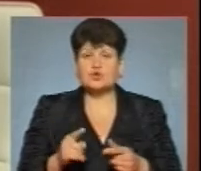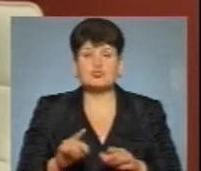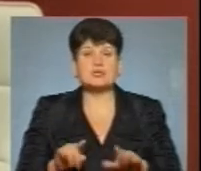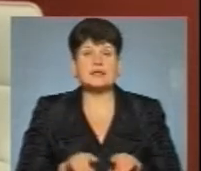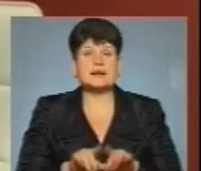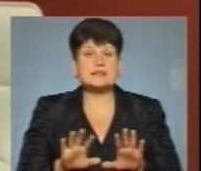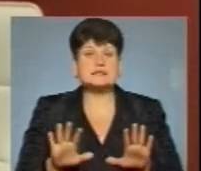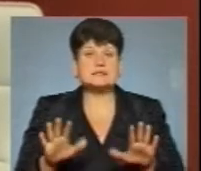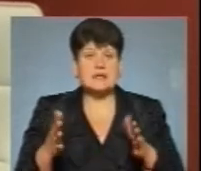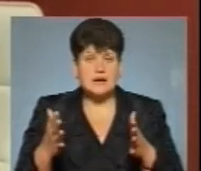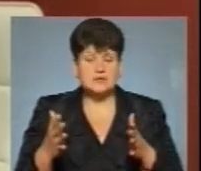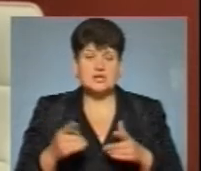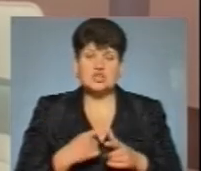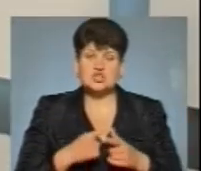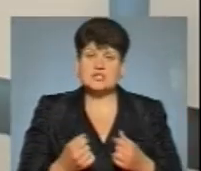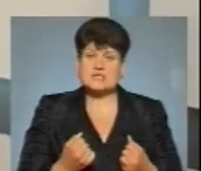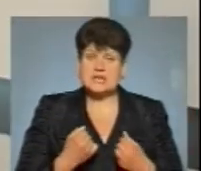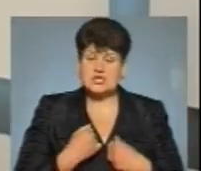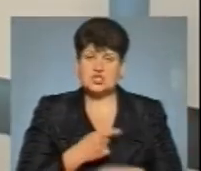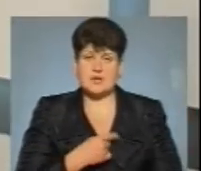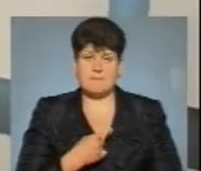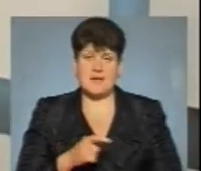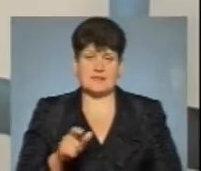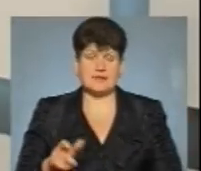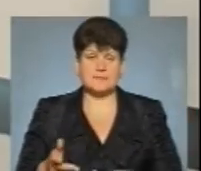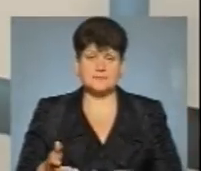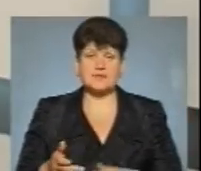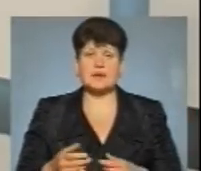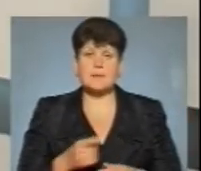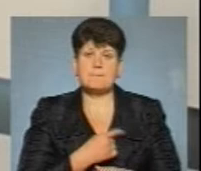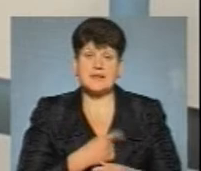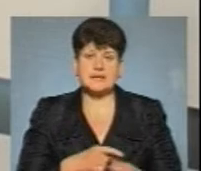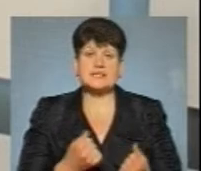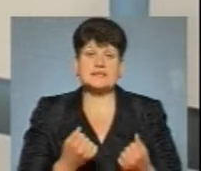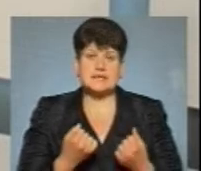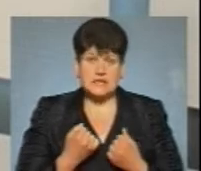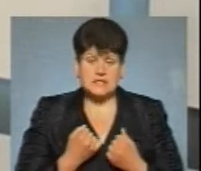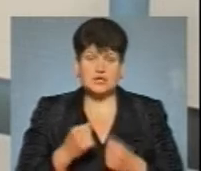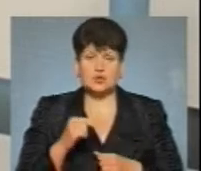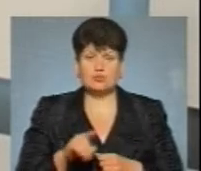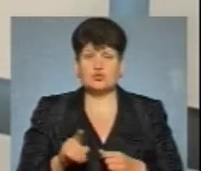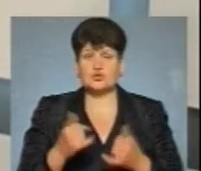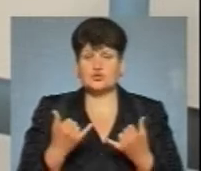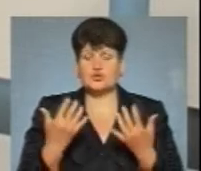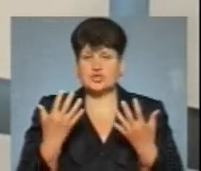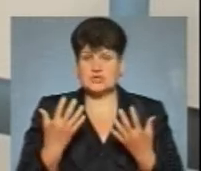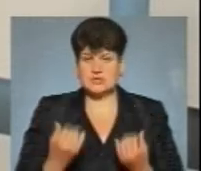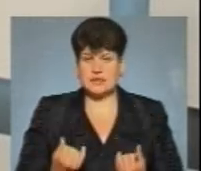чи захищені медики? Ну, медики, звичайно, захищені, тому що ми на сьогоднішній день у нас